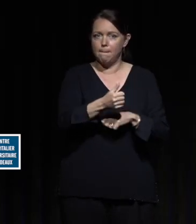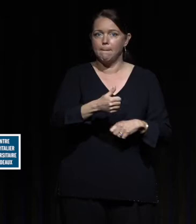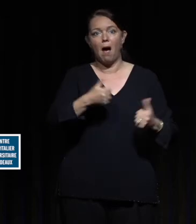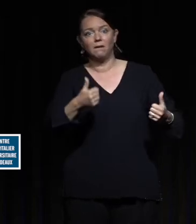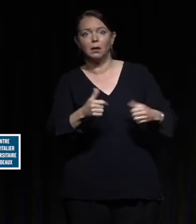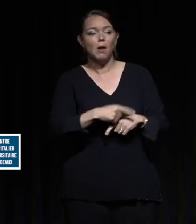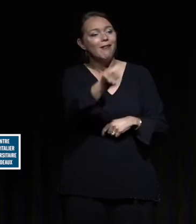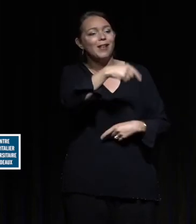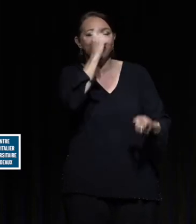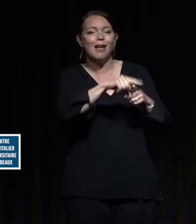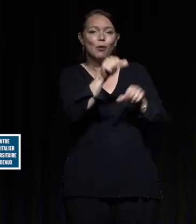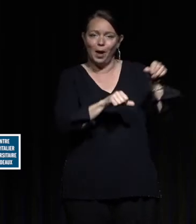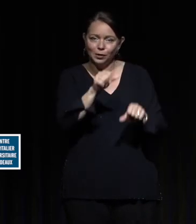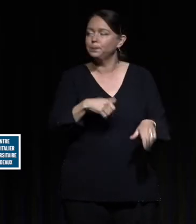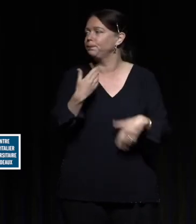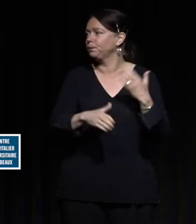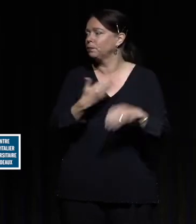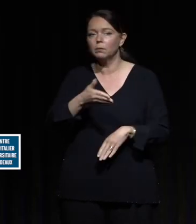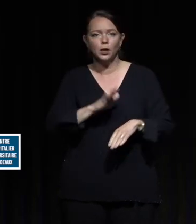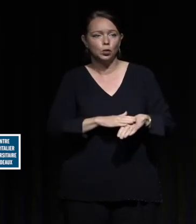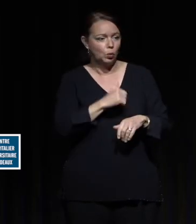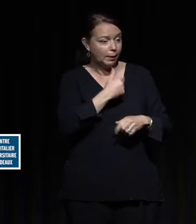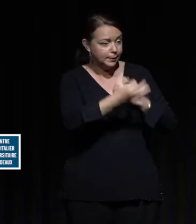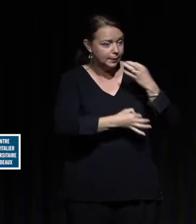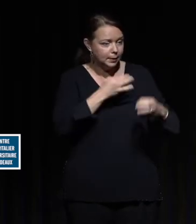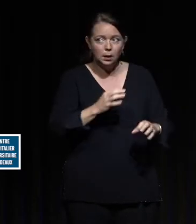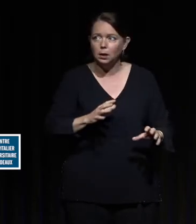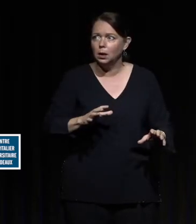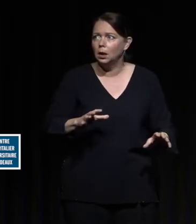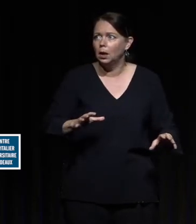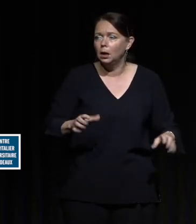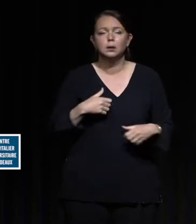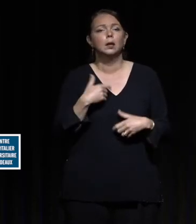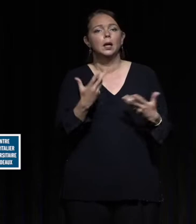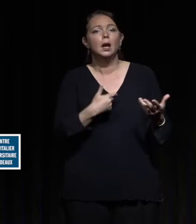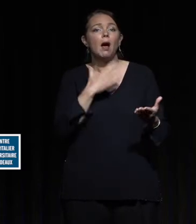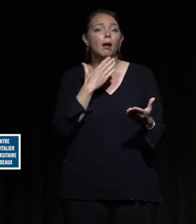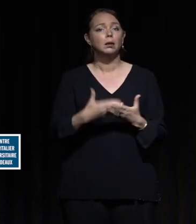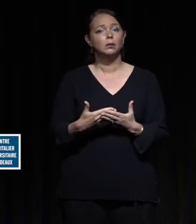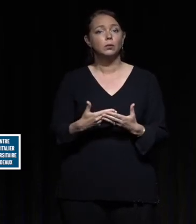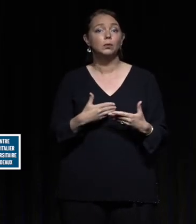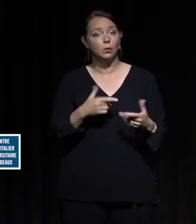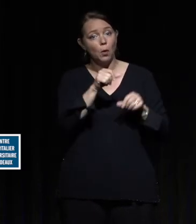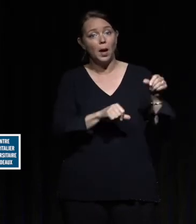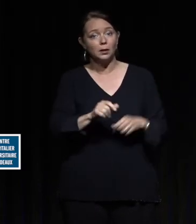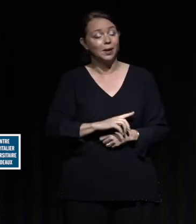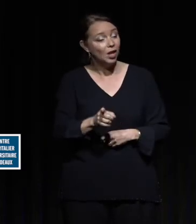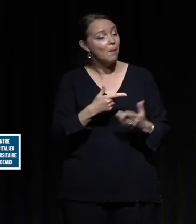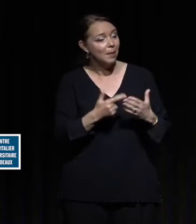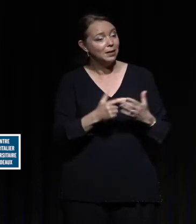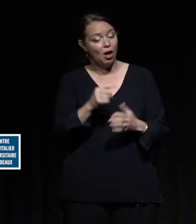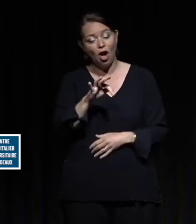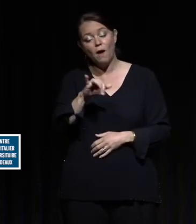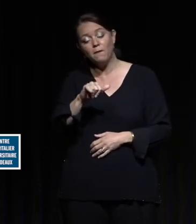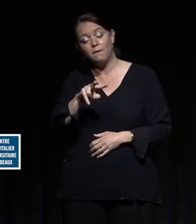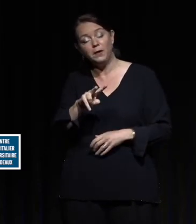pour se faire opérer. Finalement, elle est inquiète de ce qu'on lui dit. Et finalement, au lieu de l'opérer un jour sur rendez-vous, on lui dit maintenant, on va vous faire une FIV, c'est-à-dire